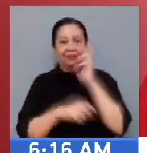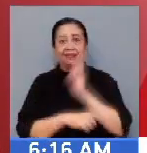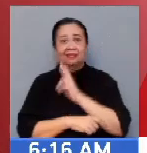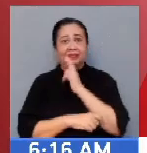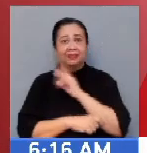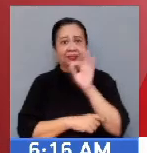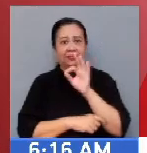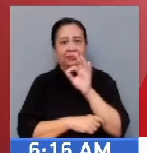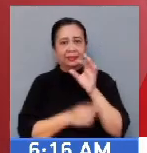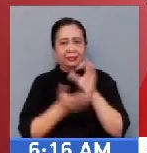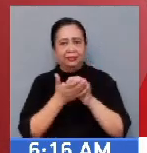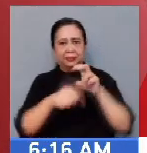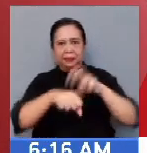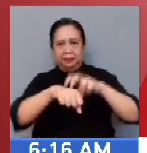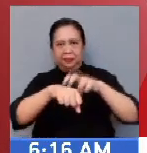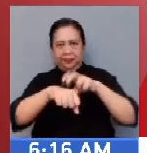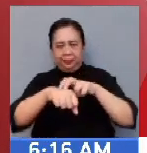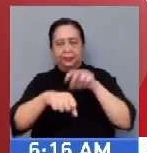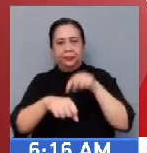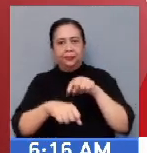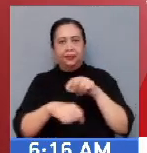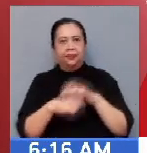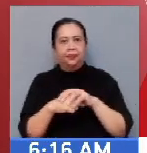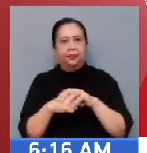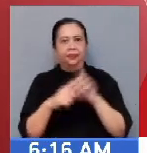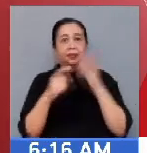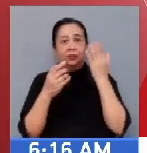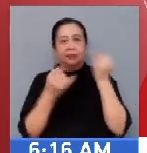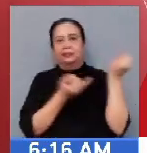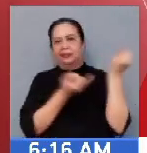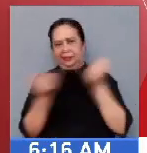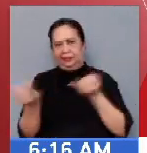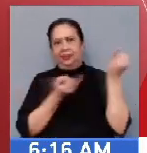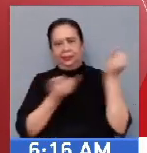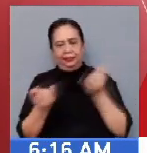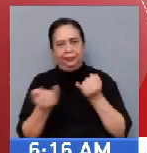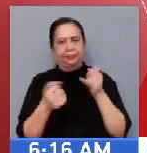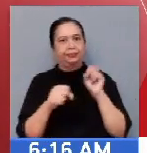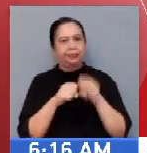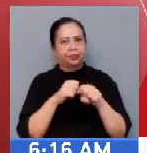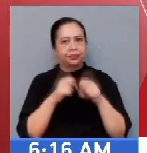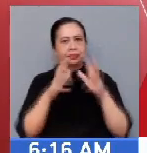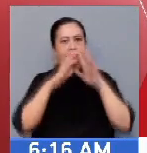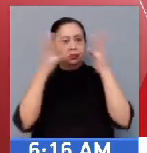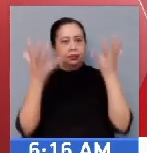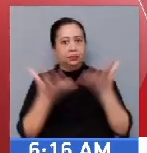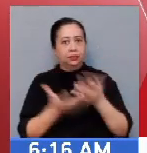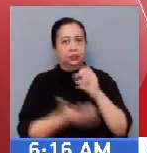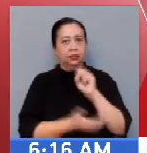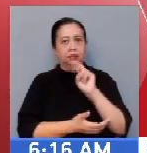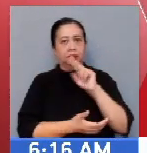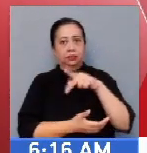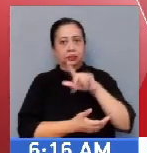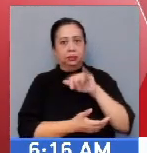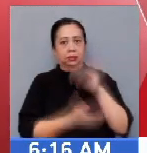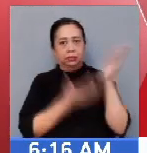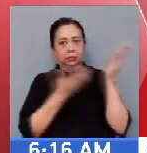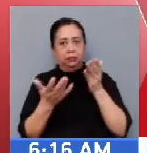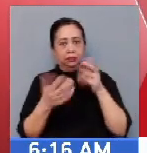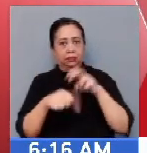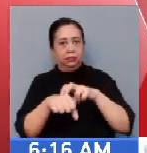potatoes. Okay. Ito po is ini-import natin. Okay. So, yung global supply po kasi ng chipping potatoes is affected, of